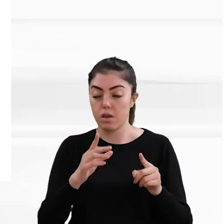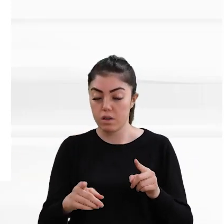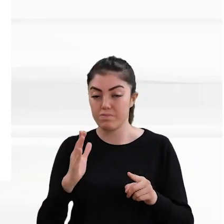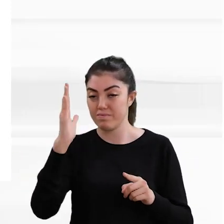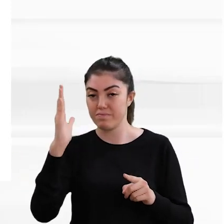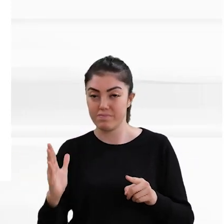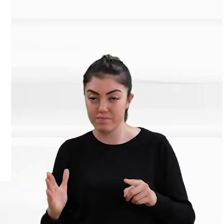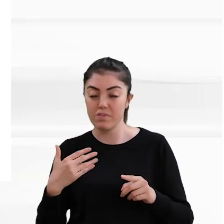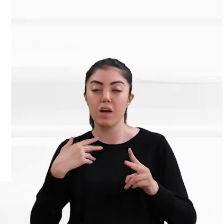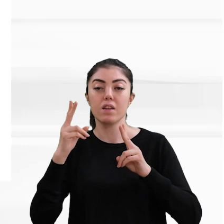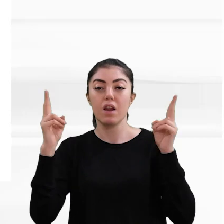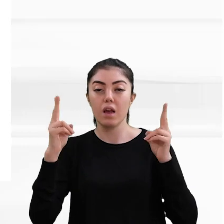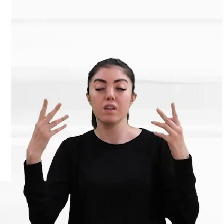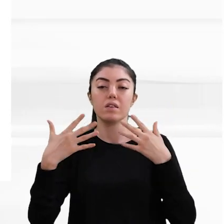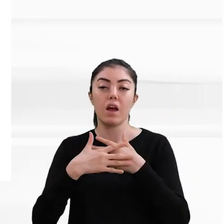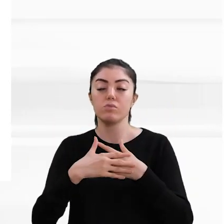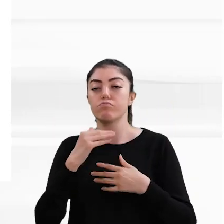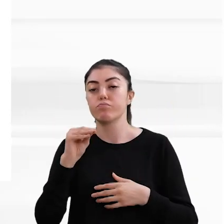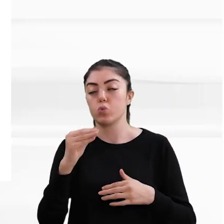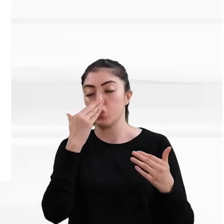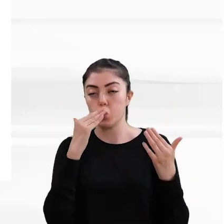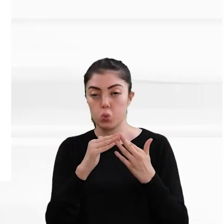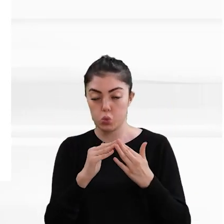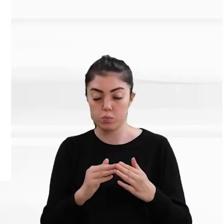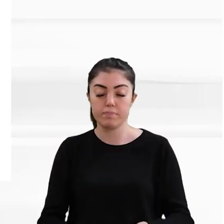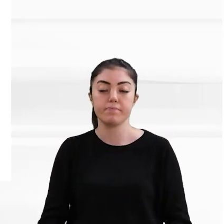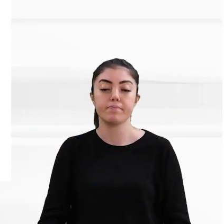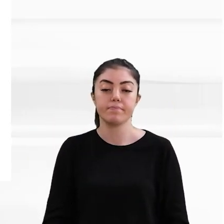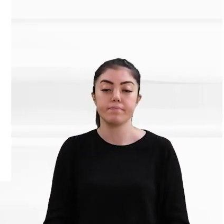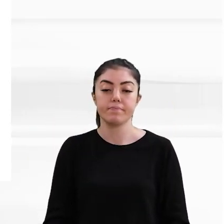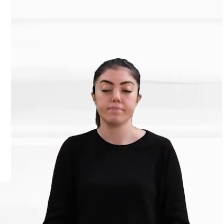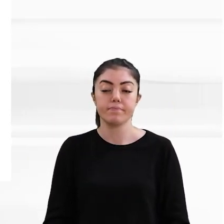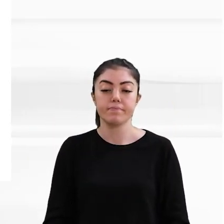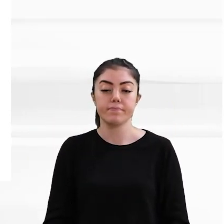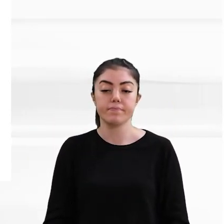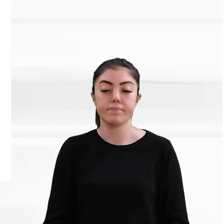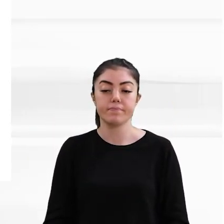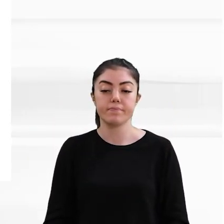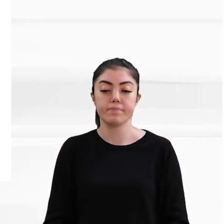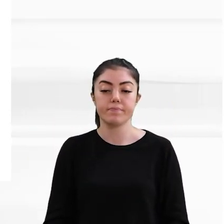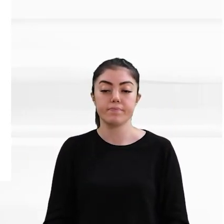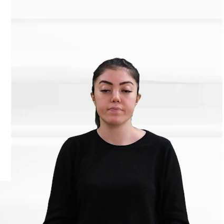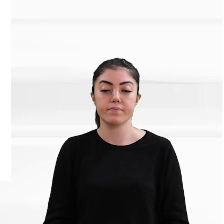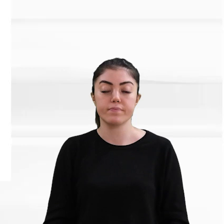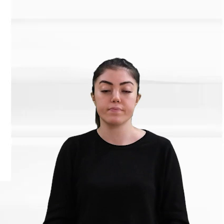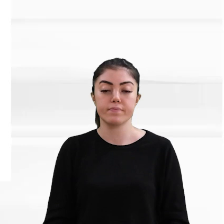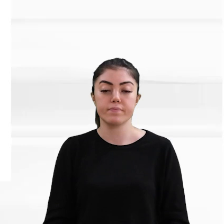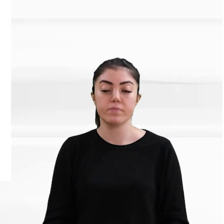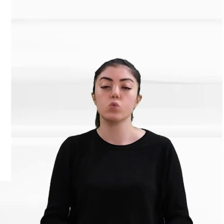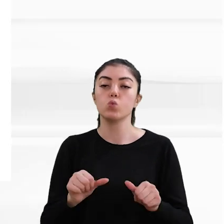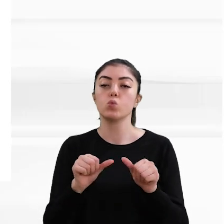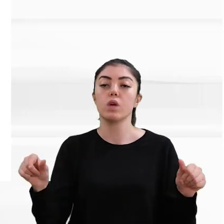Karşıda bir ekranımız var. Girişim deseninin gözlendiği. Kaynaklarla ekran